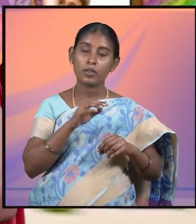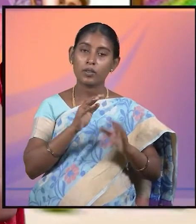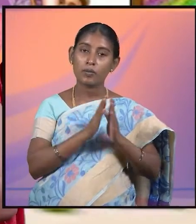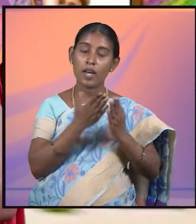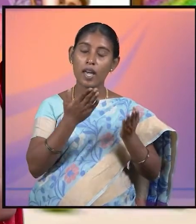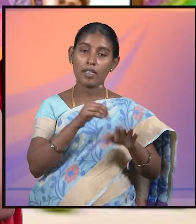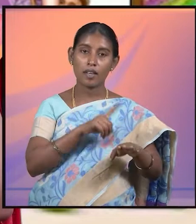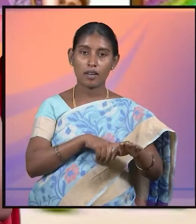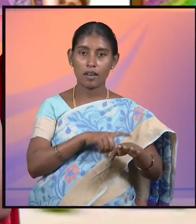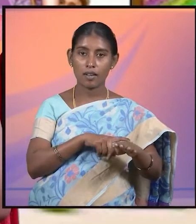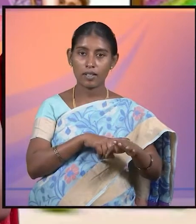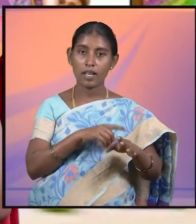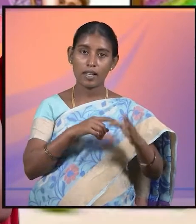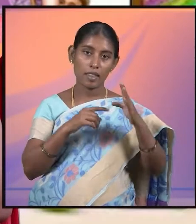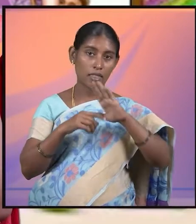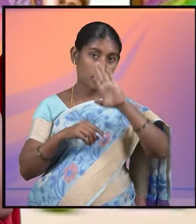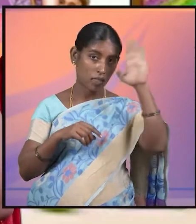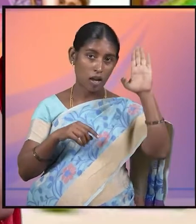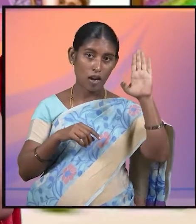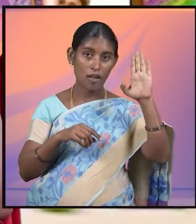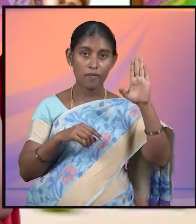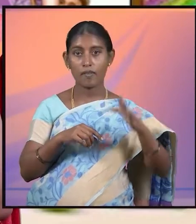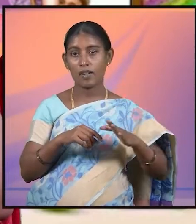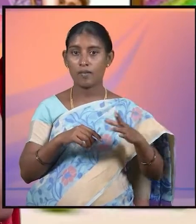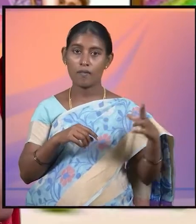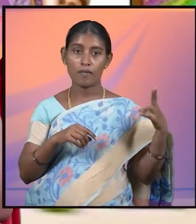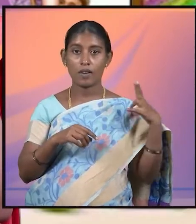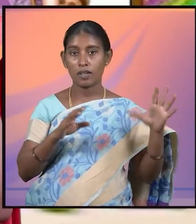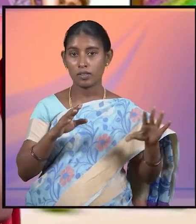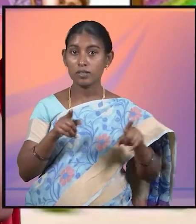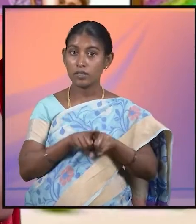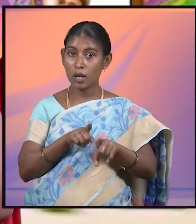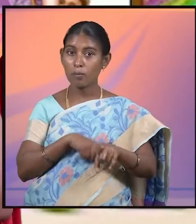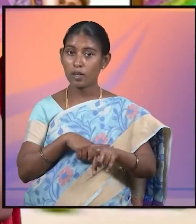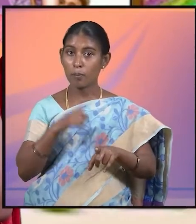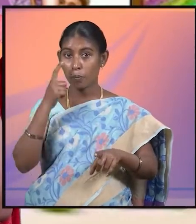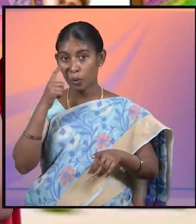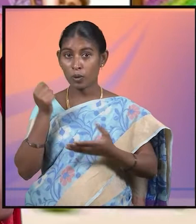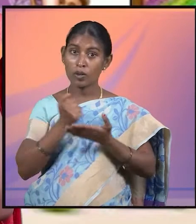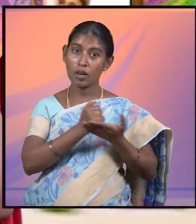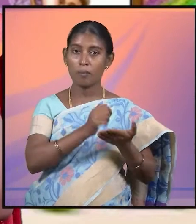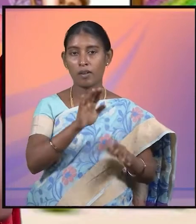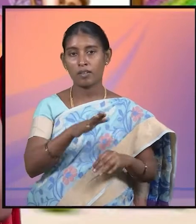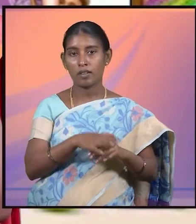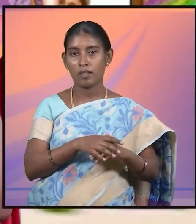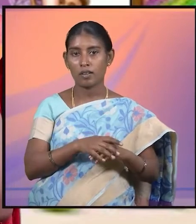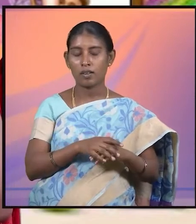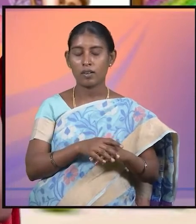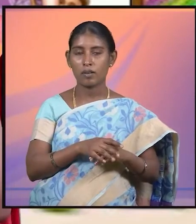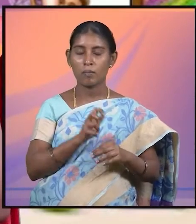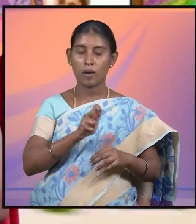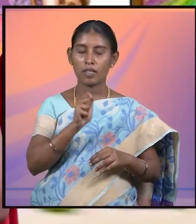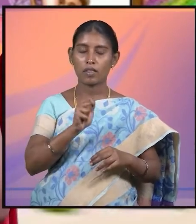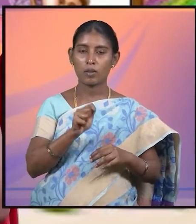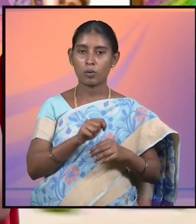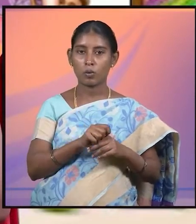காலத்தில் தலைவன் வேள்வி செய்யும் பொழுது தலைவியும் உடன் இருப்பார். மந்திரத்திலோ ஸ்வரத்திலோ